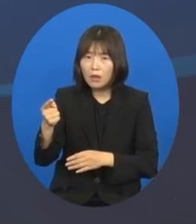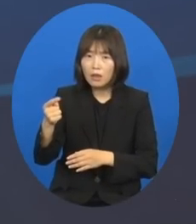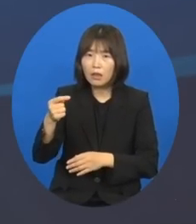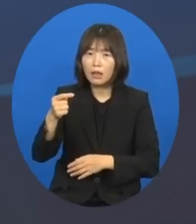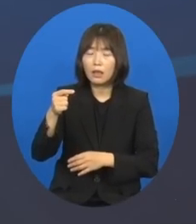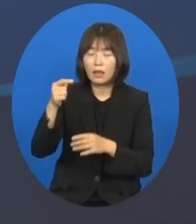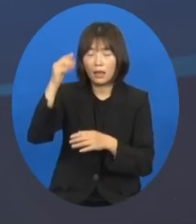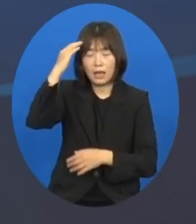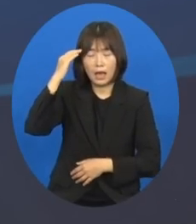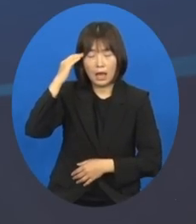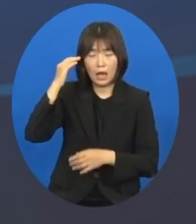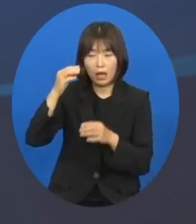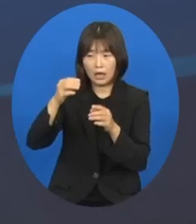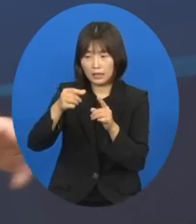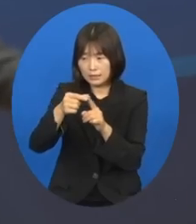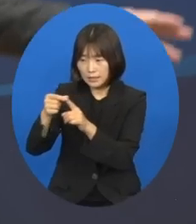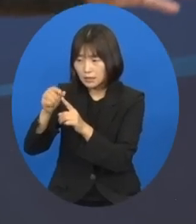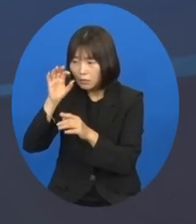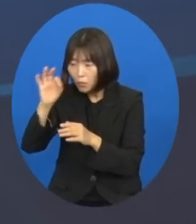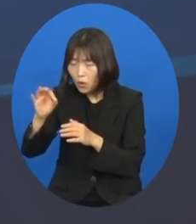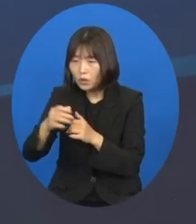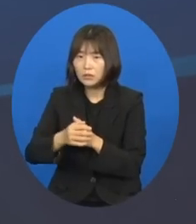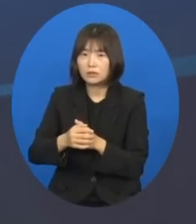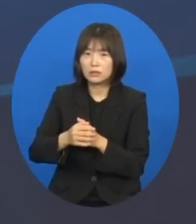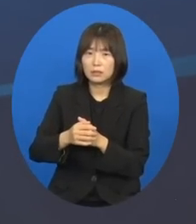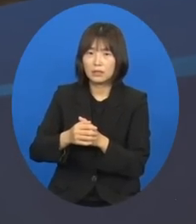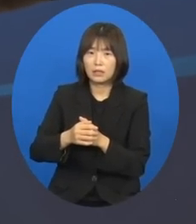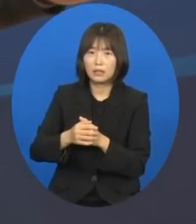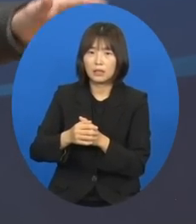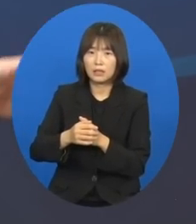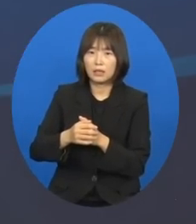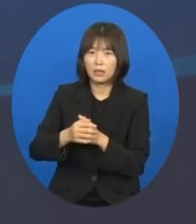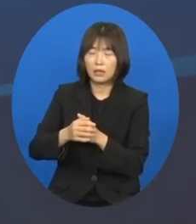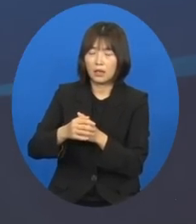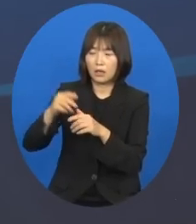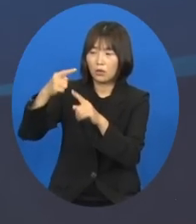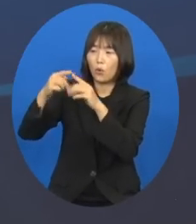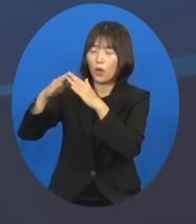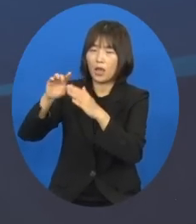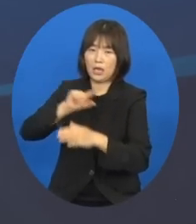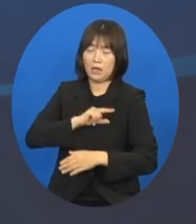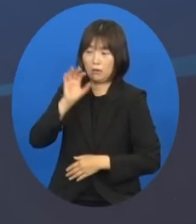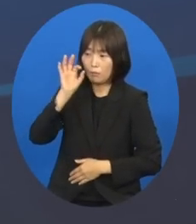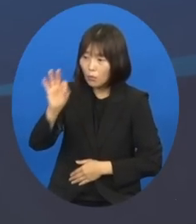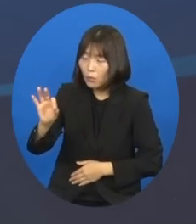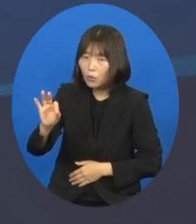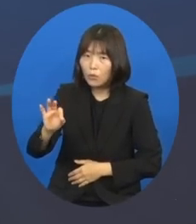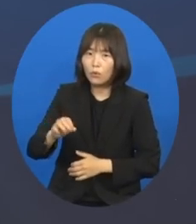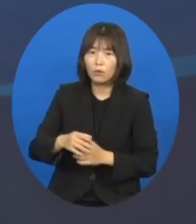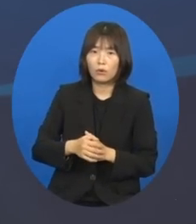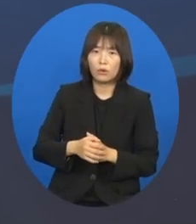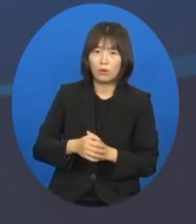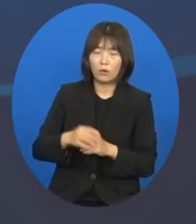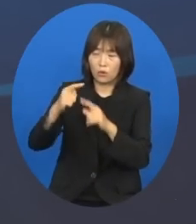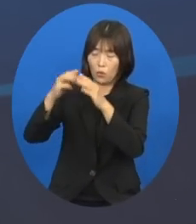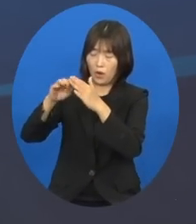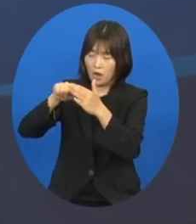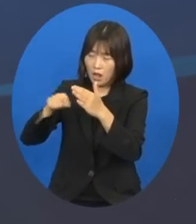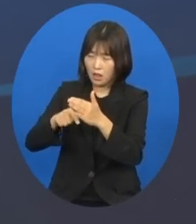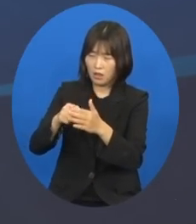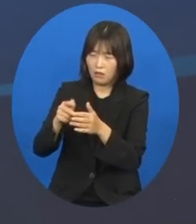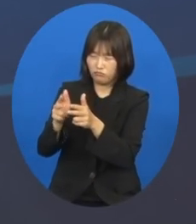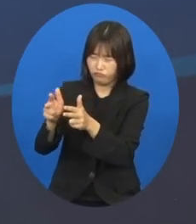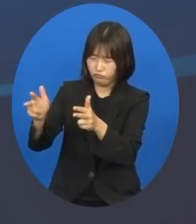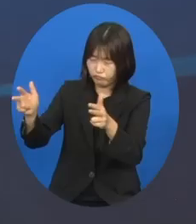한글이 보이고 교회가 건물이 크고 주차장에 차가 많으니까 오늘 일요일인가이 생각이든 거예요